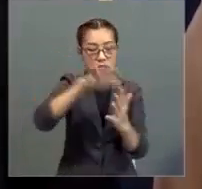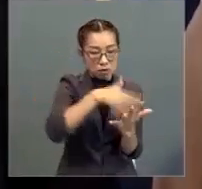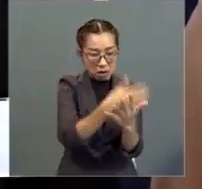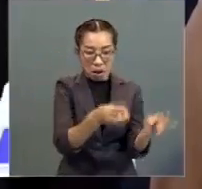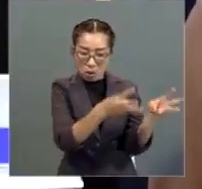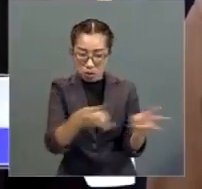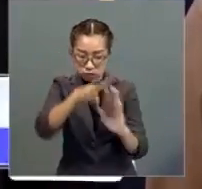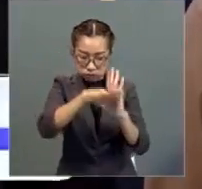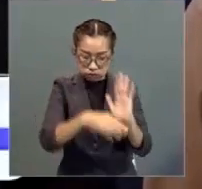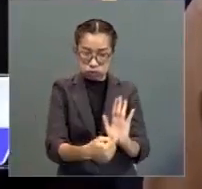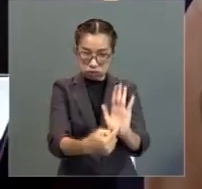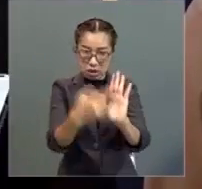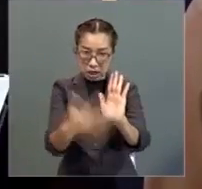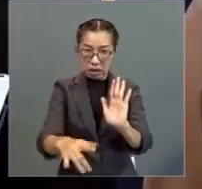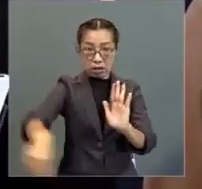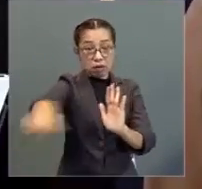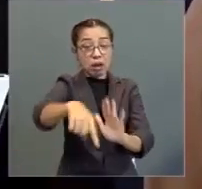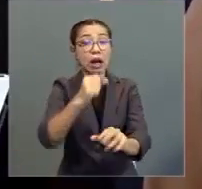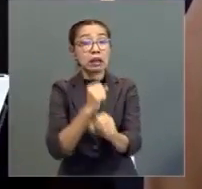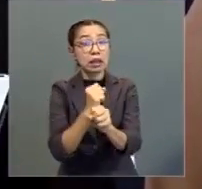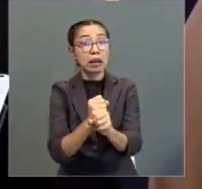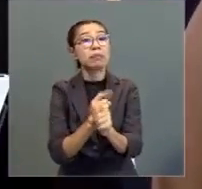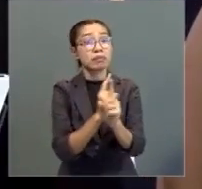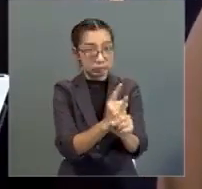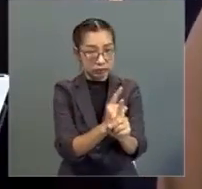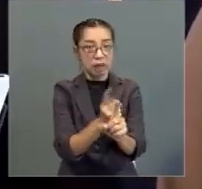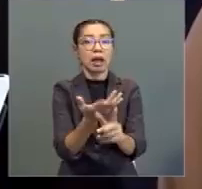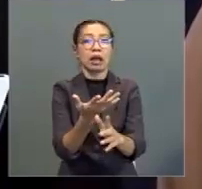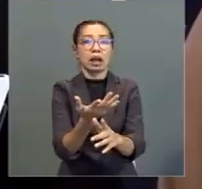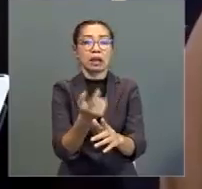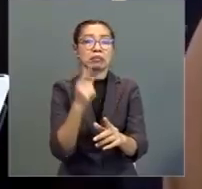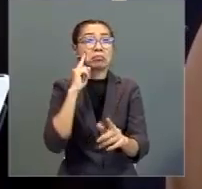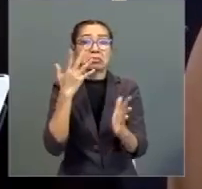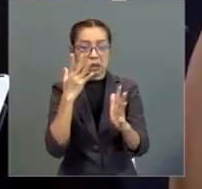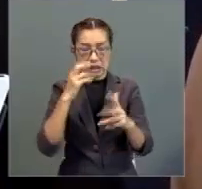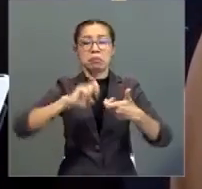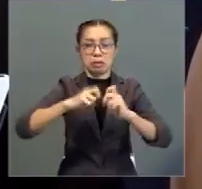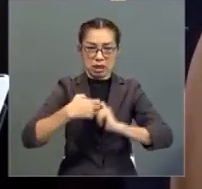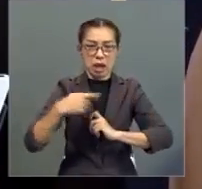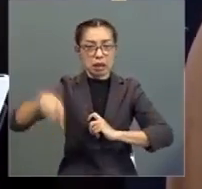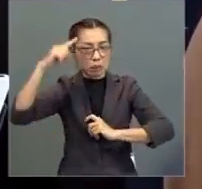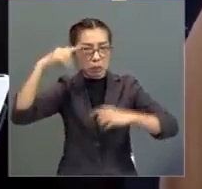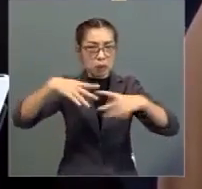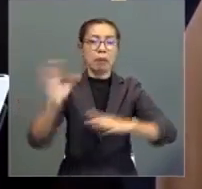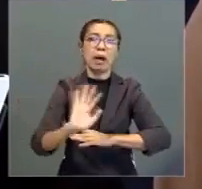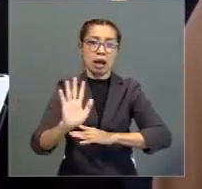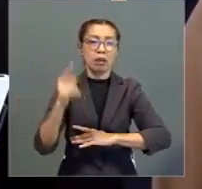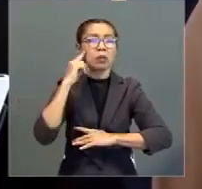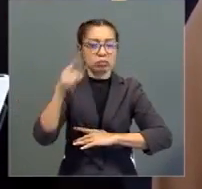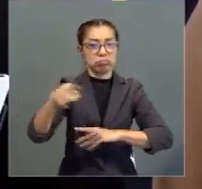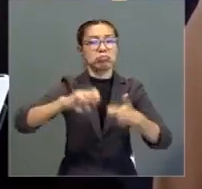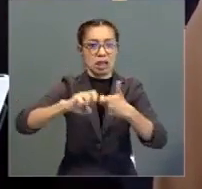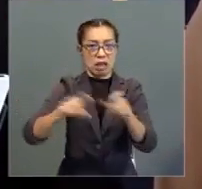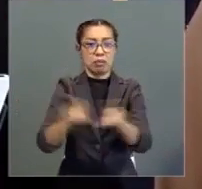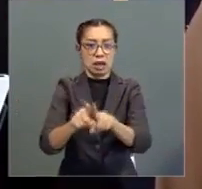ถ้าทุกคนไม่ทำไม่ปฏิบัติตามมันก็มีปัญหาแหละทุกเรื่องไปขอย้ายทุกเรื่องเป็นความขัดแย้งเลยนะทุกประเทศก็เจอปัญหาเช่นเดียวกันกับเราแล้ว